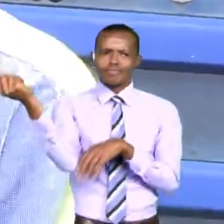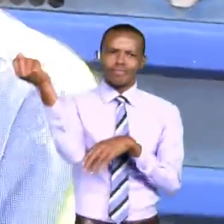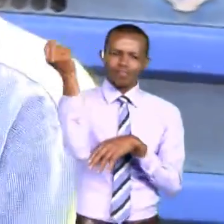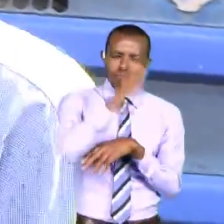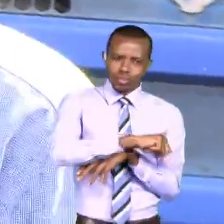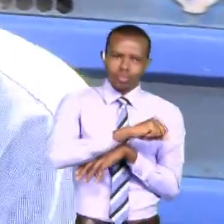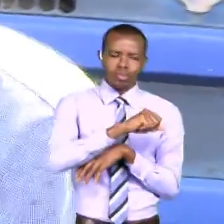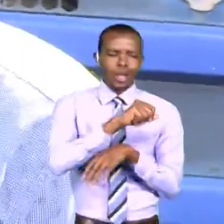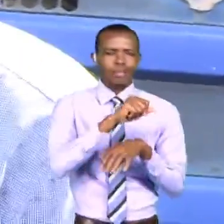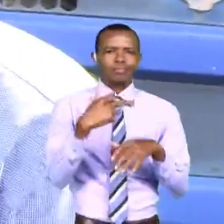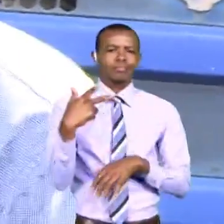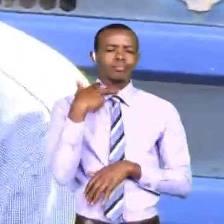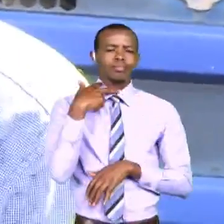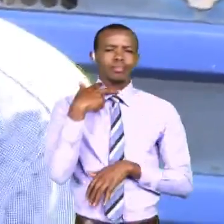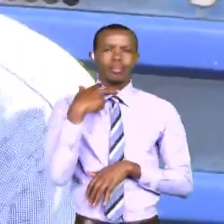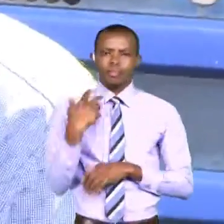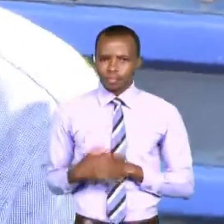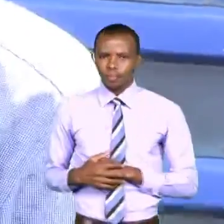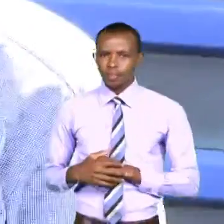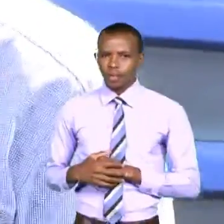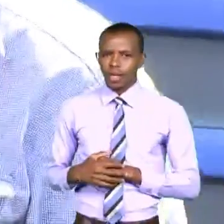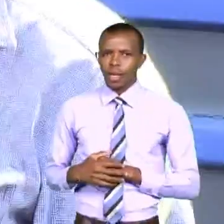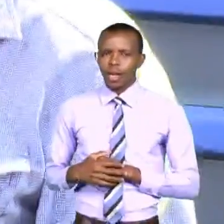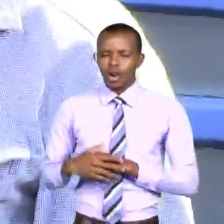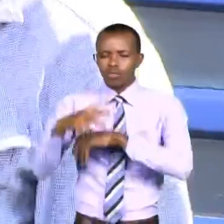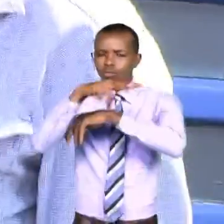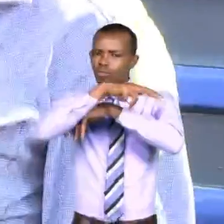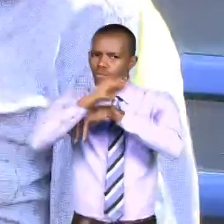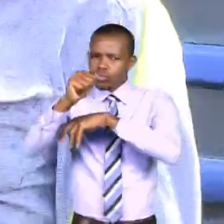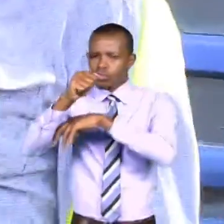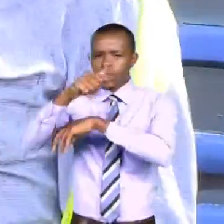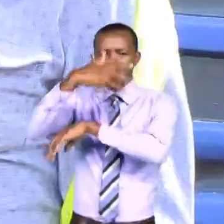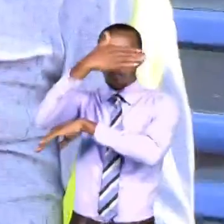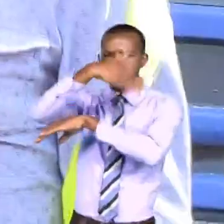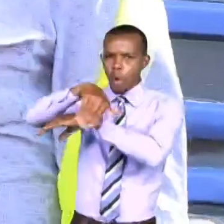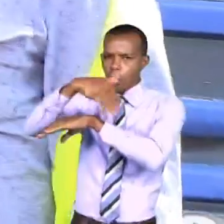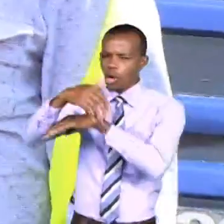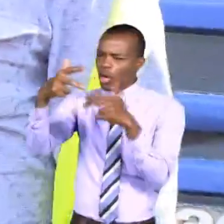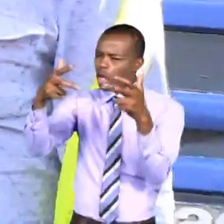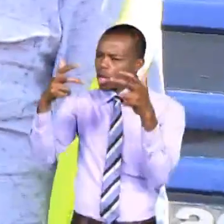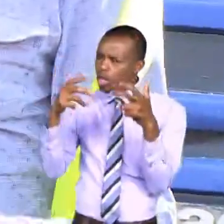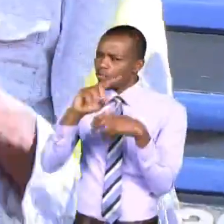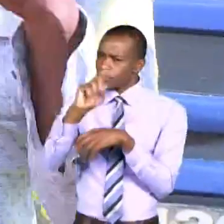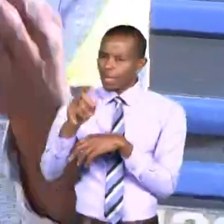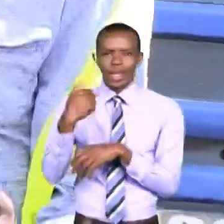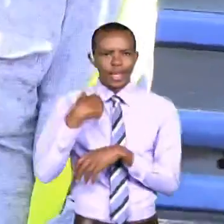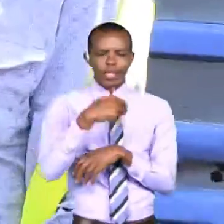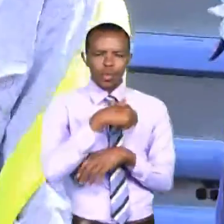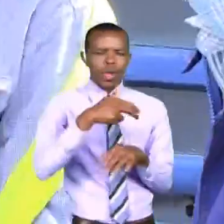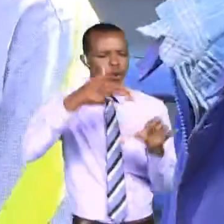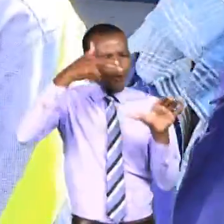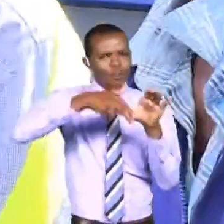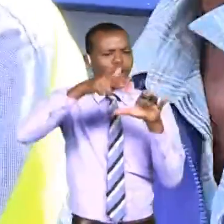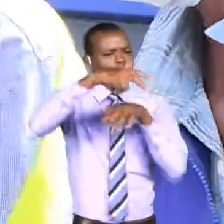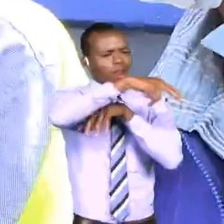usiku na mchana pale kwa jam. Masuala ya kutokea kwa visa vya wizi katika mipaka umesikia ama? Tunaibiwa mafuta,